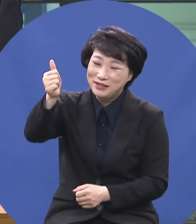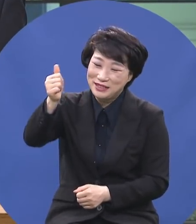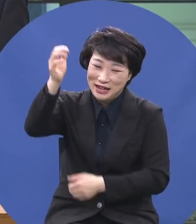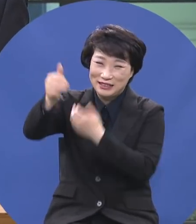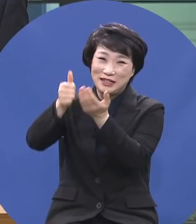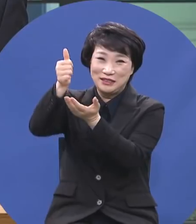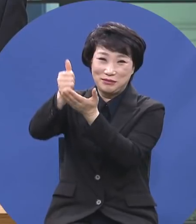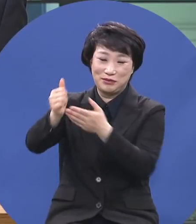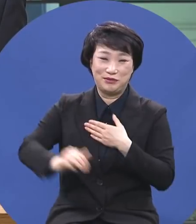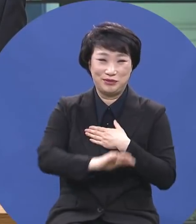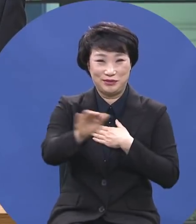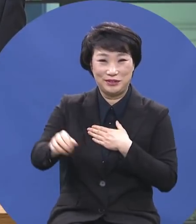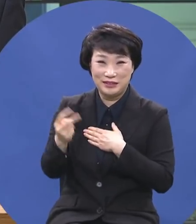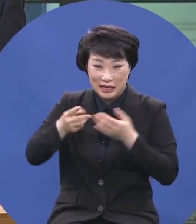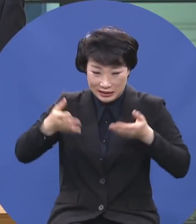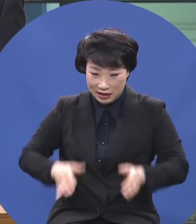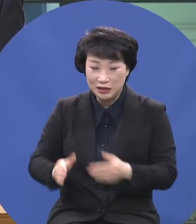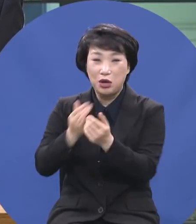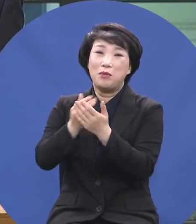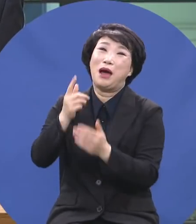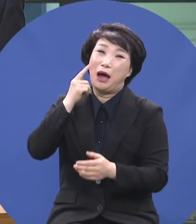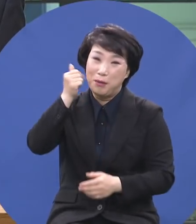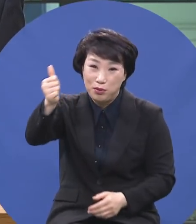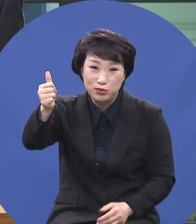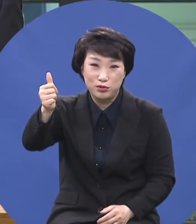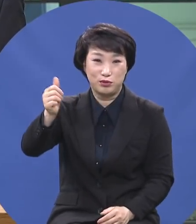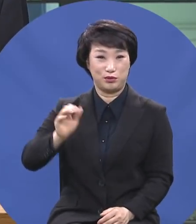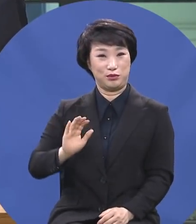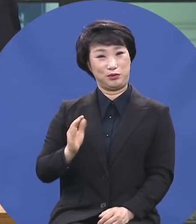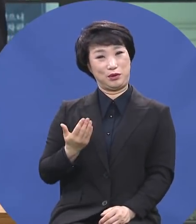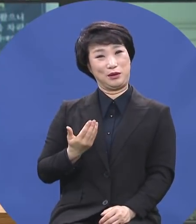아버지로서 우리를 거듭난 경험의 아버지다 이 말이오.